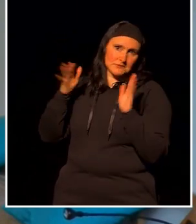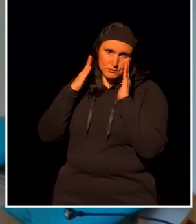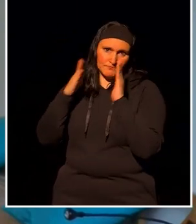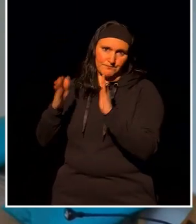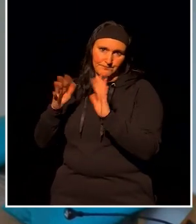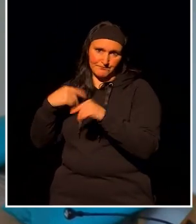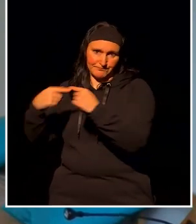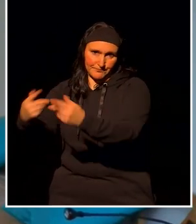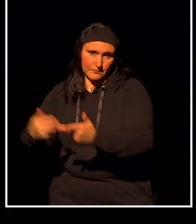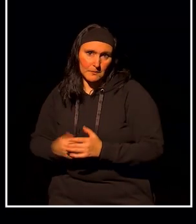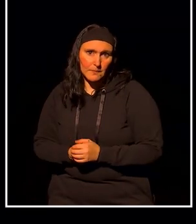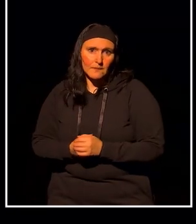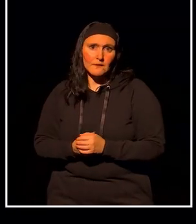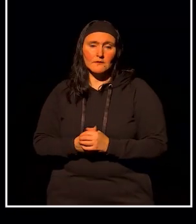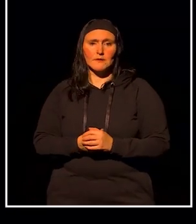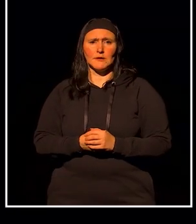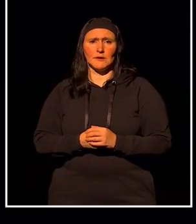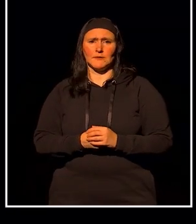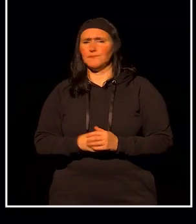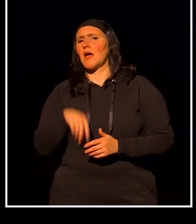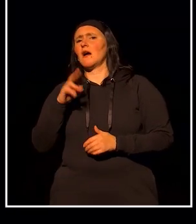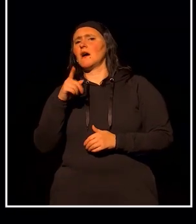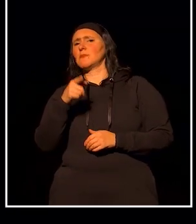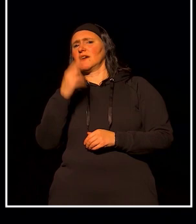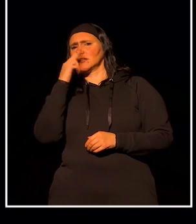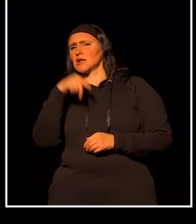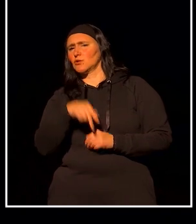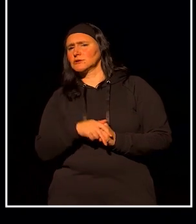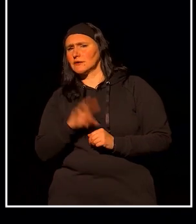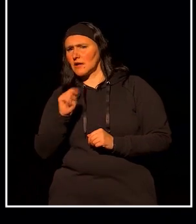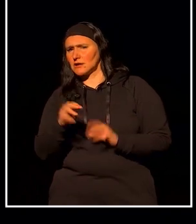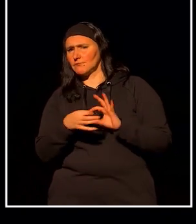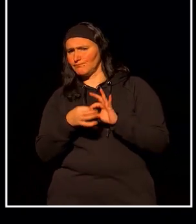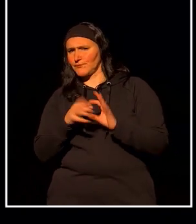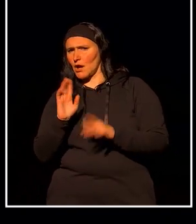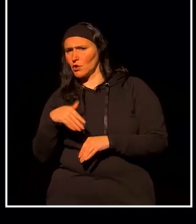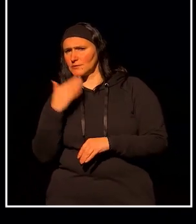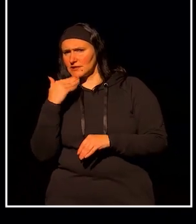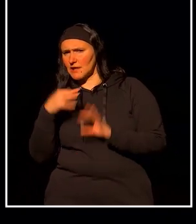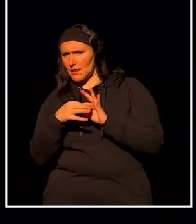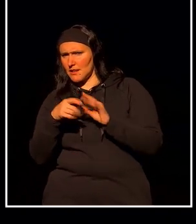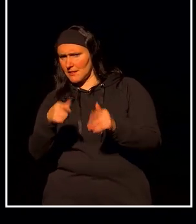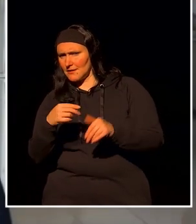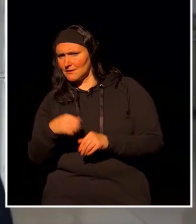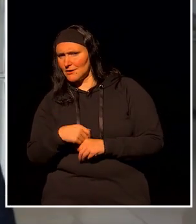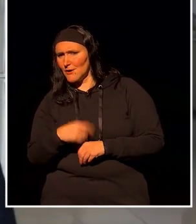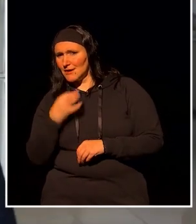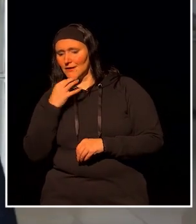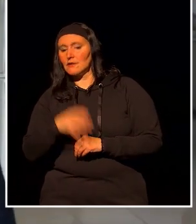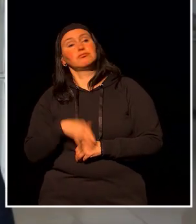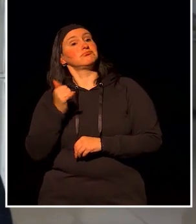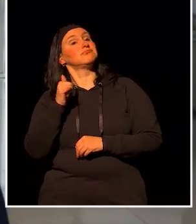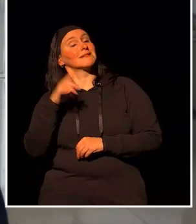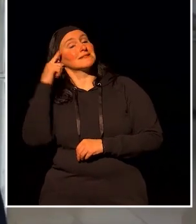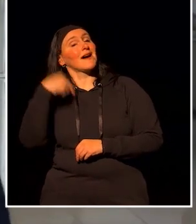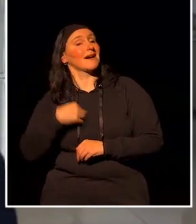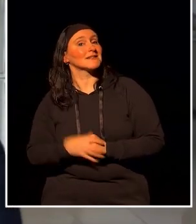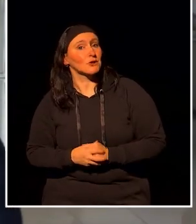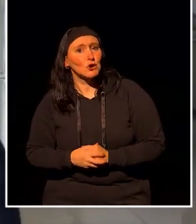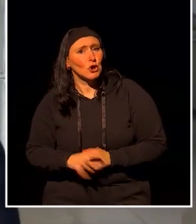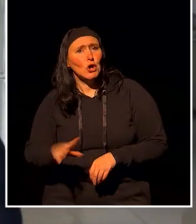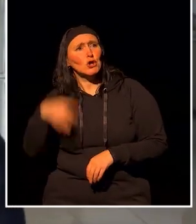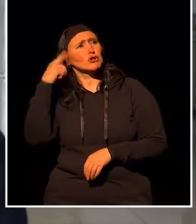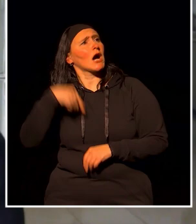jetzt auch natürlich im Blick auf Israel fragen wichtig ist natürlich. Dachte ich mir. Ne? Ja. Ja, ich dachte mir, dass wir hier nicht in